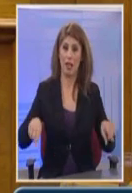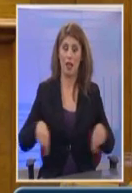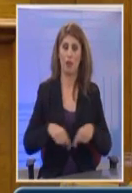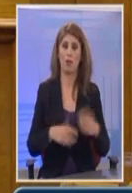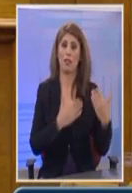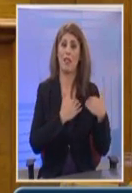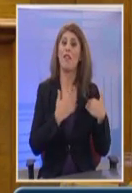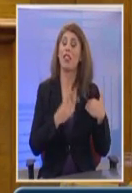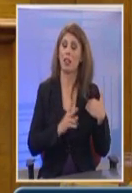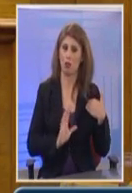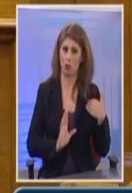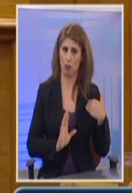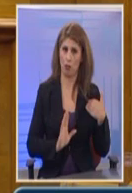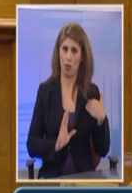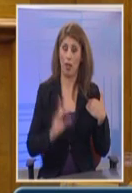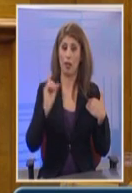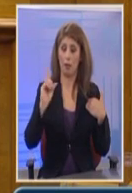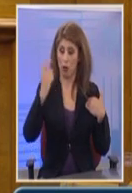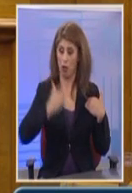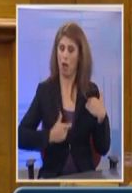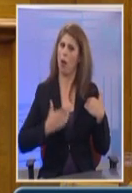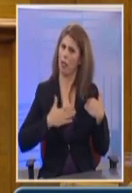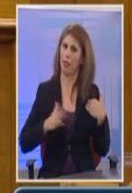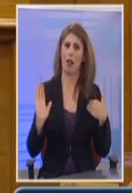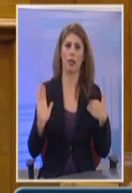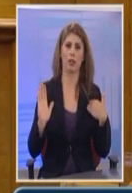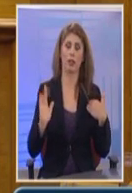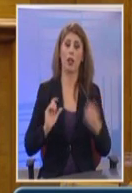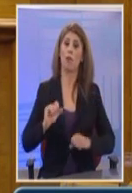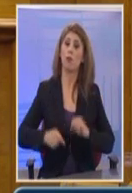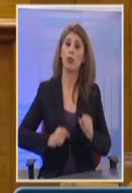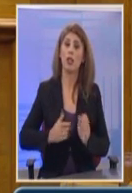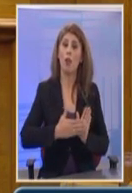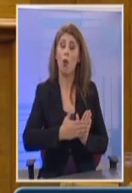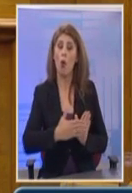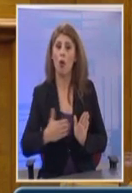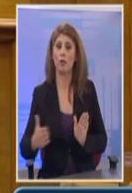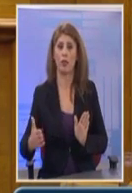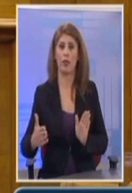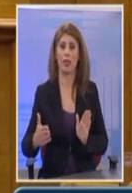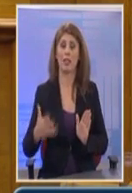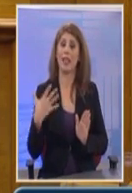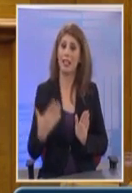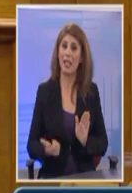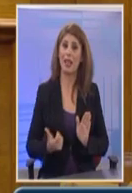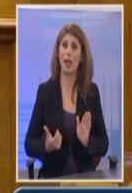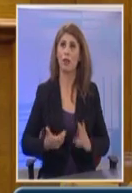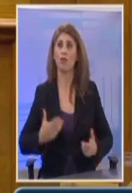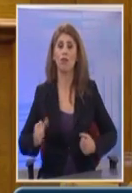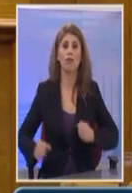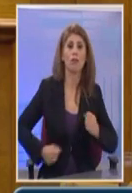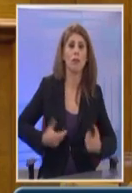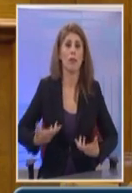τις ευθύνες τους. Και πρώτη από όλους εγώ, αν θέλετε, που κινήθηκα όλο αυτό το διάστημα για να είναι σε εγρήγορση